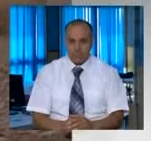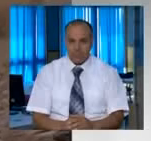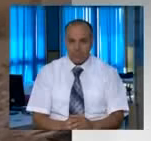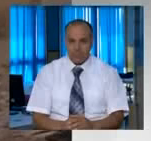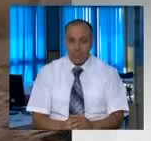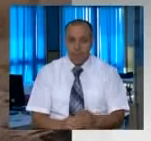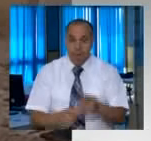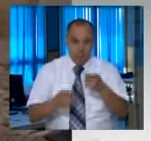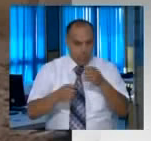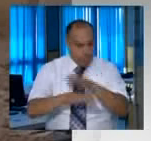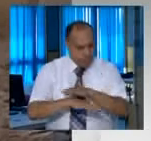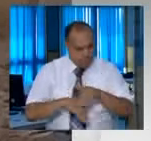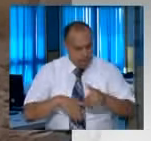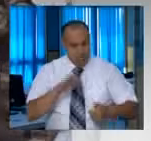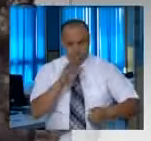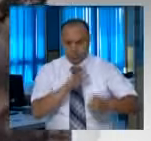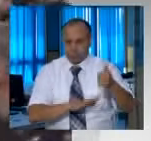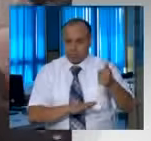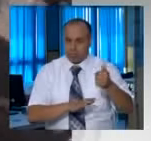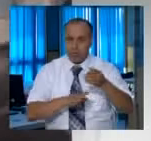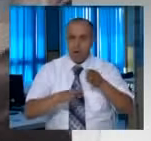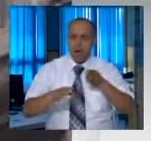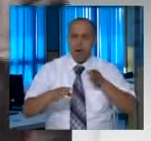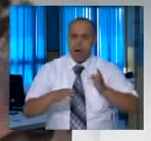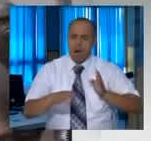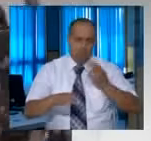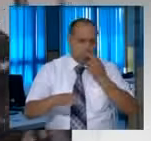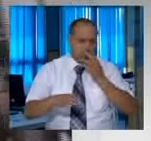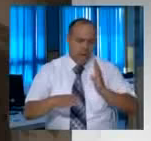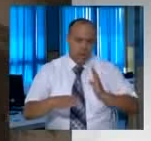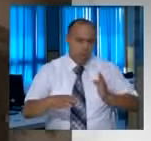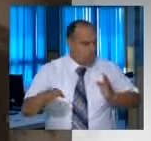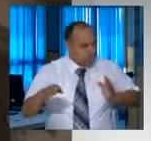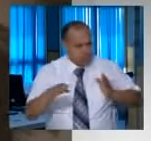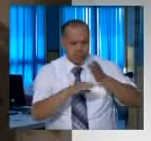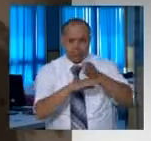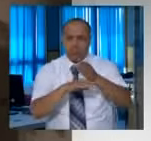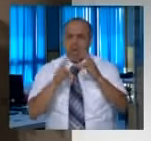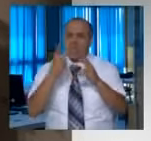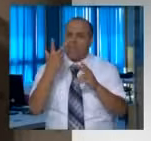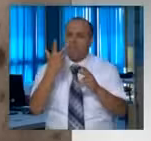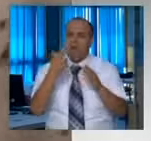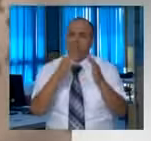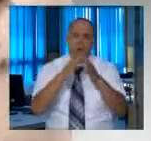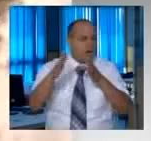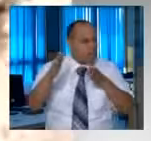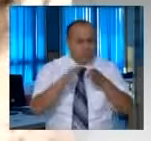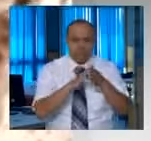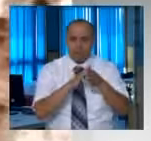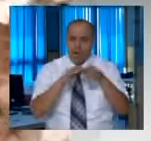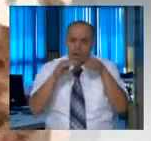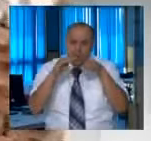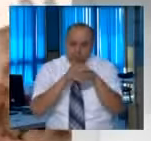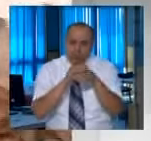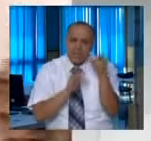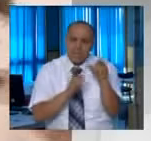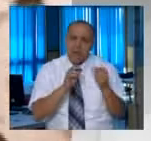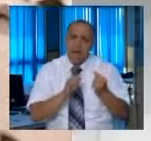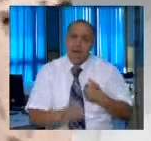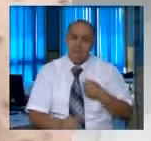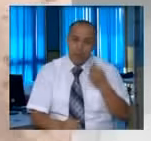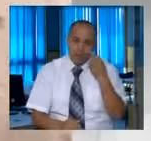وبانتهاء العملية بنجاح، اقتحمت الوحدات الأمنية والعسكرية المنازل الثلاثة التي تتحصن بها العناصر